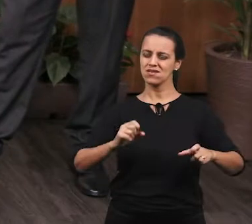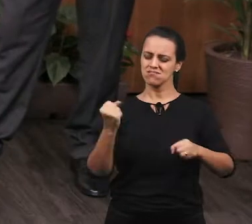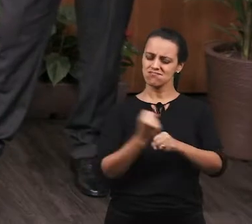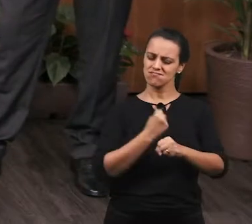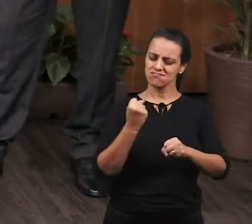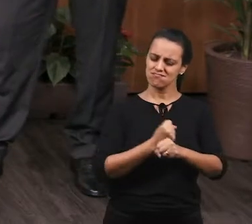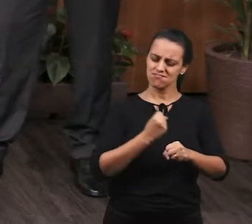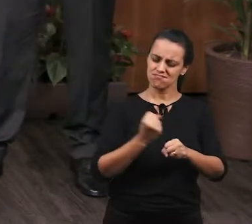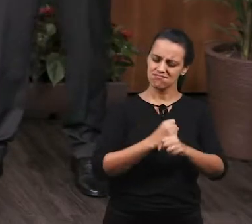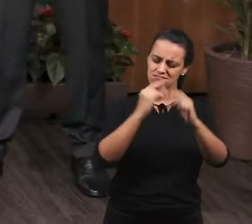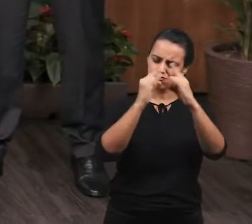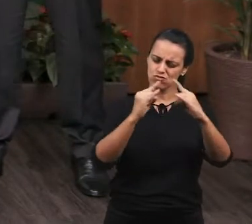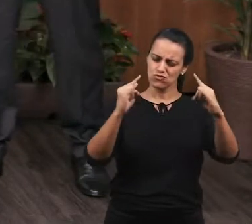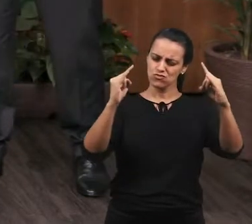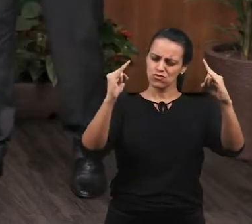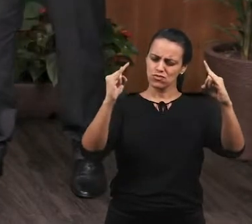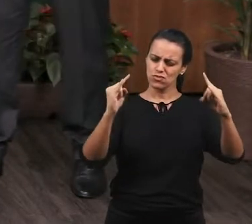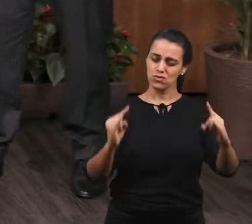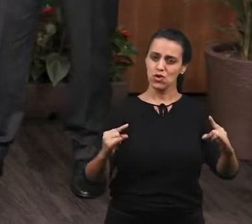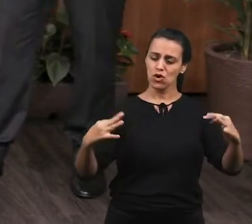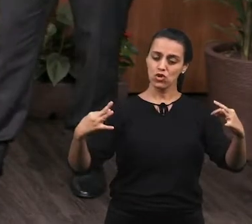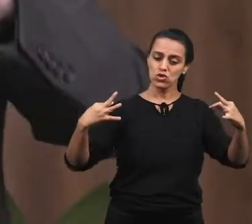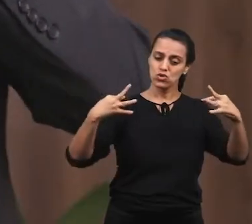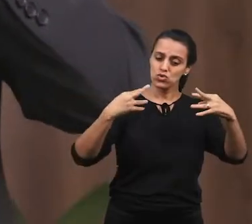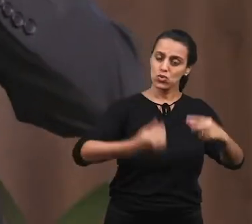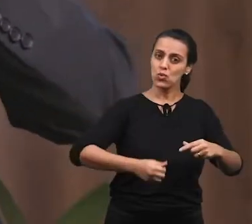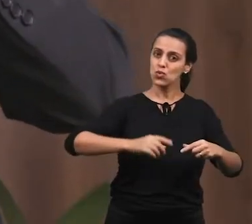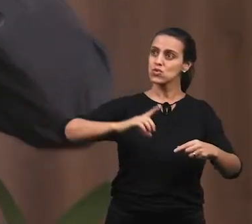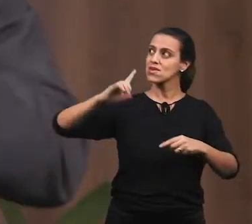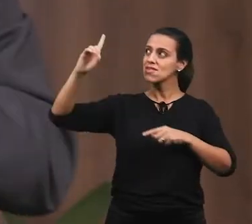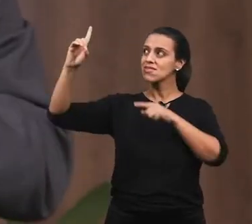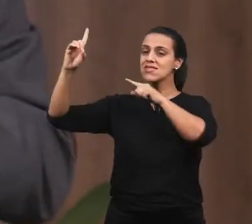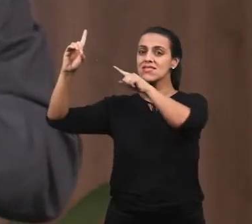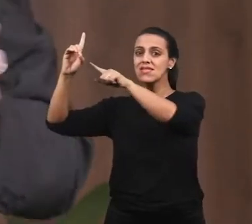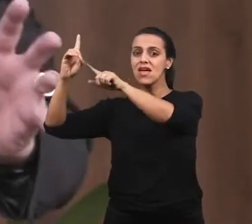чья постройка и использование Бог открыл,